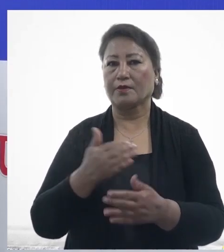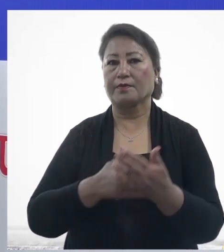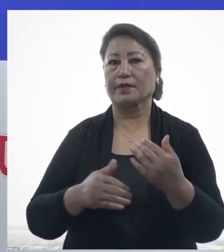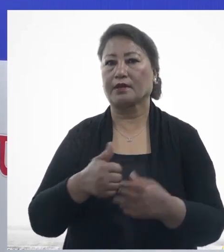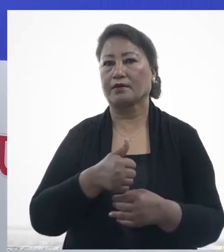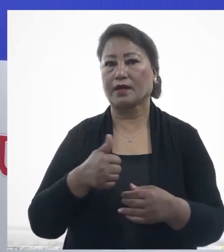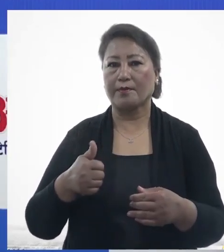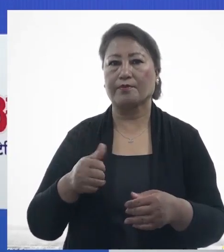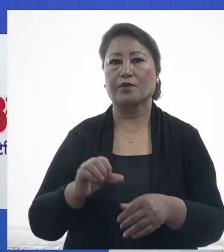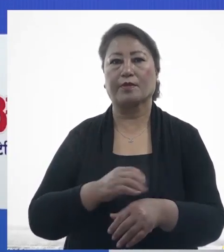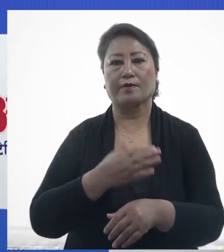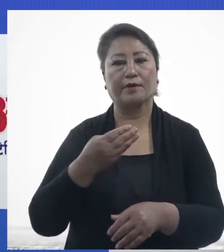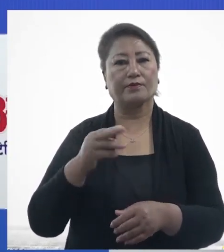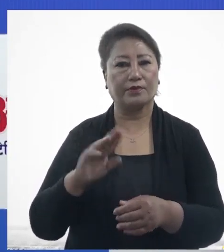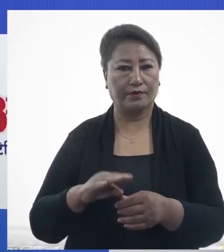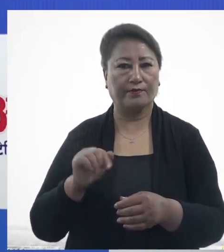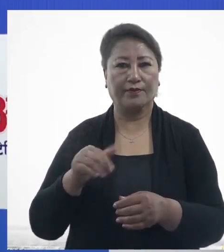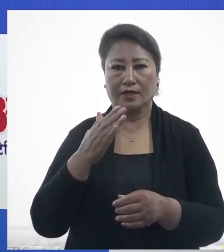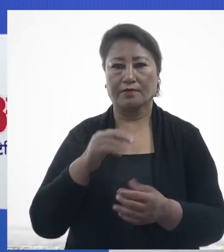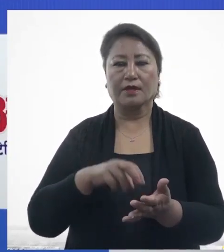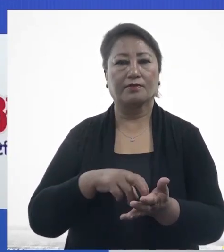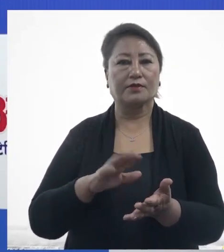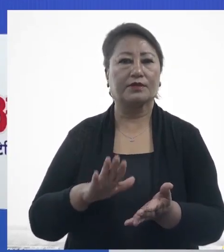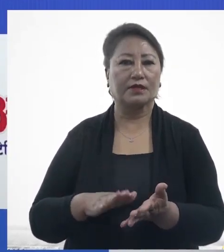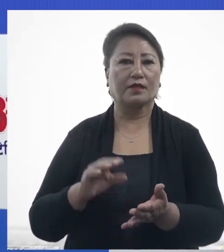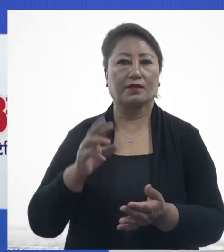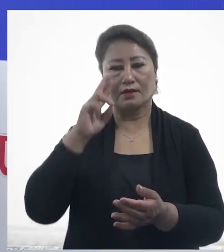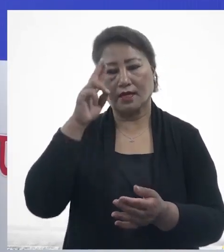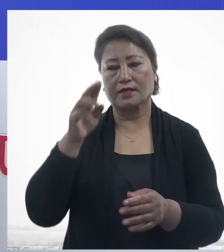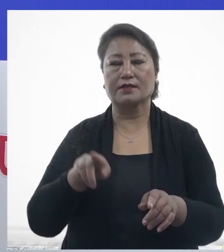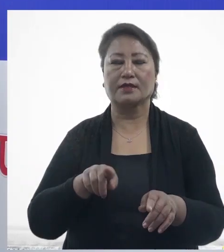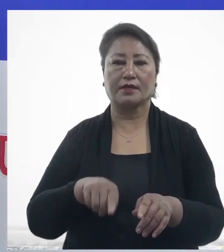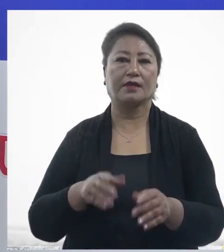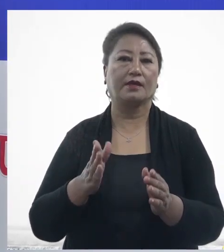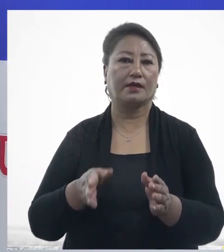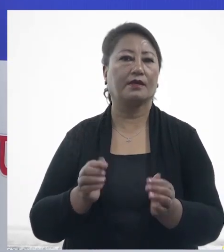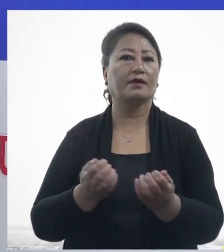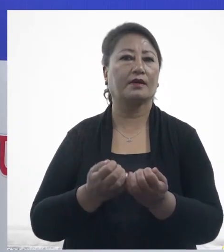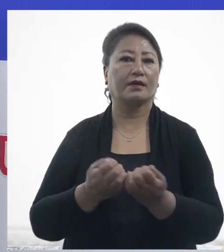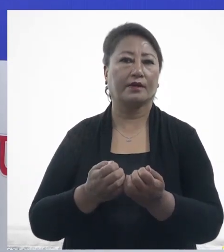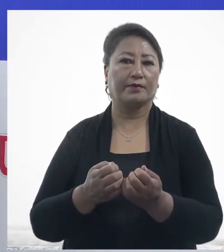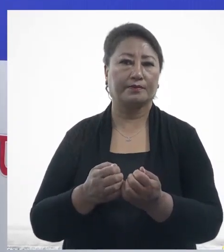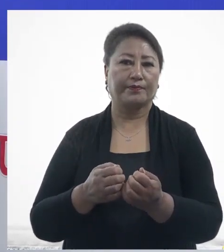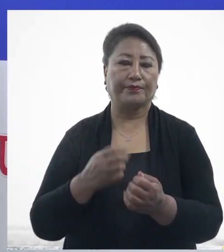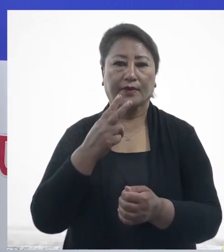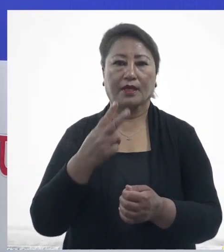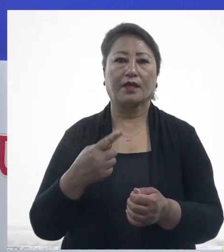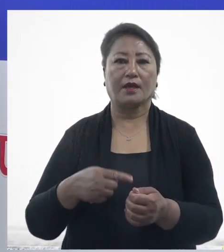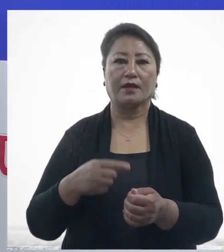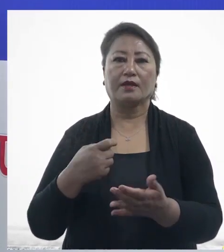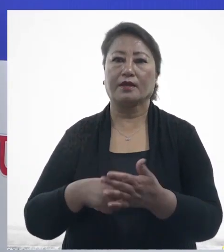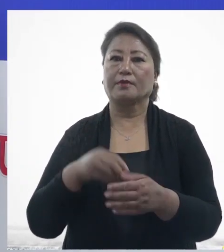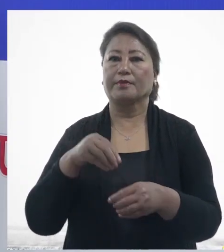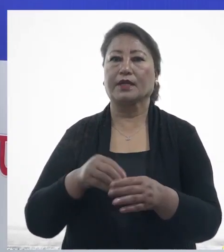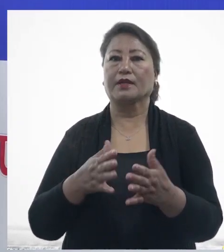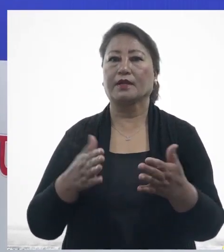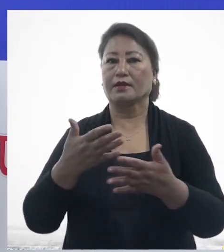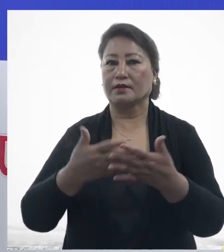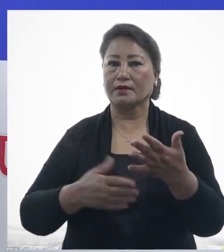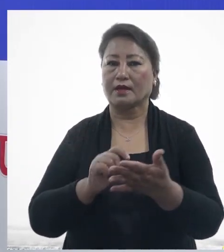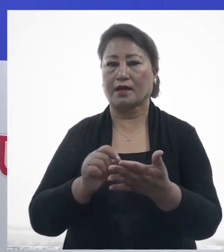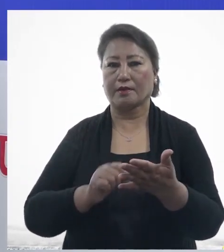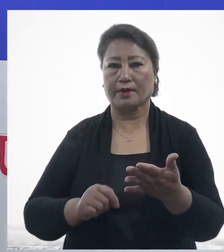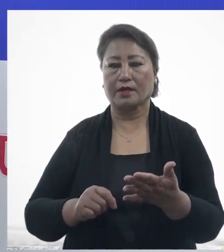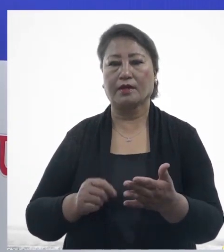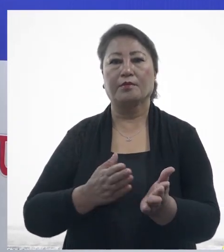प्रभाव अझ बढेर जान्थ्यो होला. त्योमा त हाम्रो कमी नै छ. तर राज्यले गर्नुपर्ने मैले अघि पनि भने होला हाम्रो चाहिँ एन नियममा थुप्रै कुराहरू लेखिए तापनि व्यवहारिक पक्षमा थुप्रो